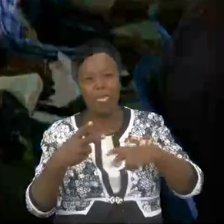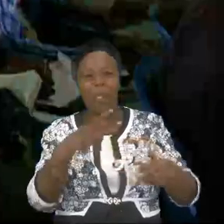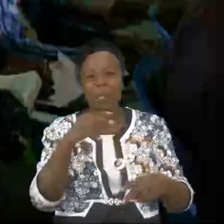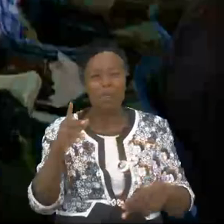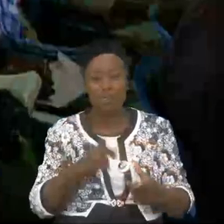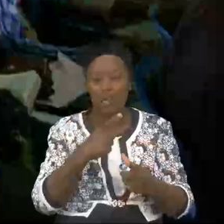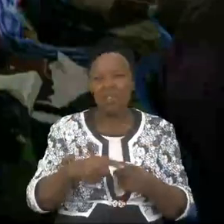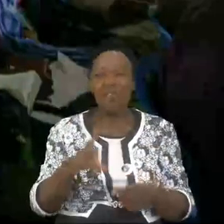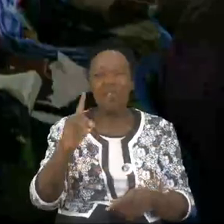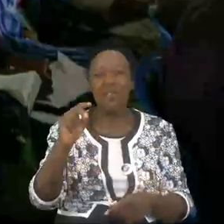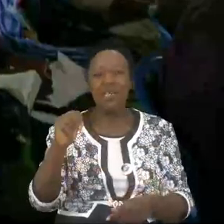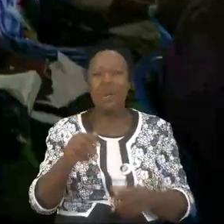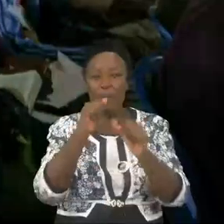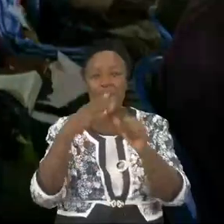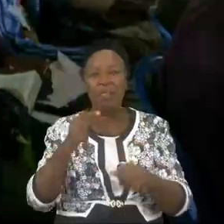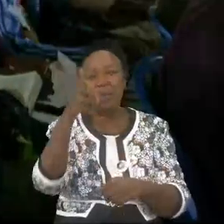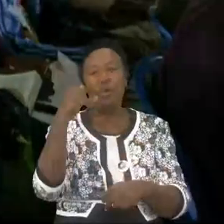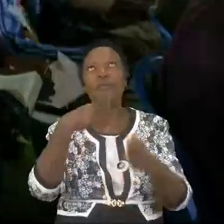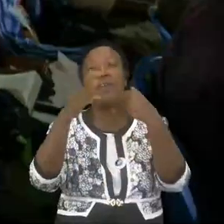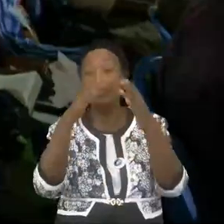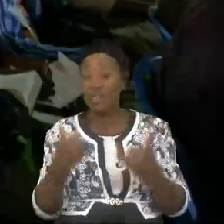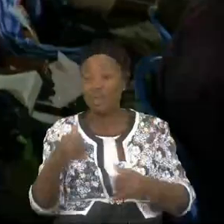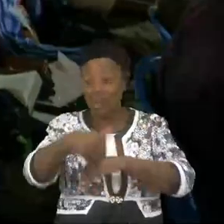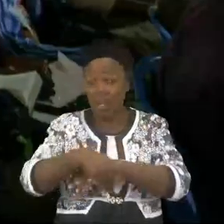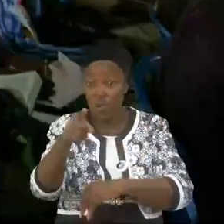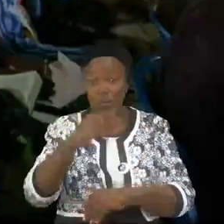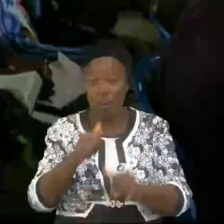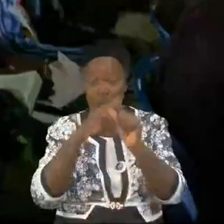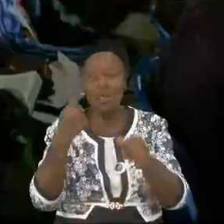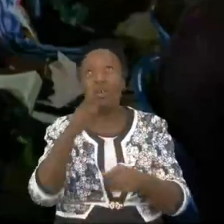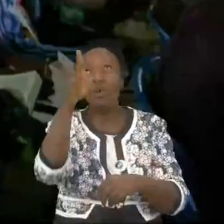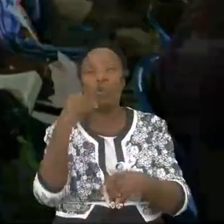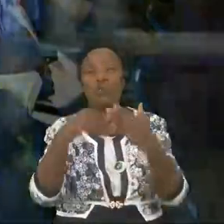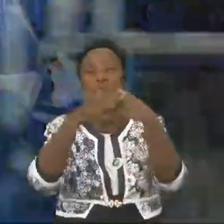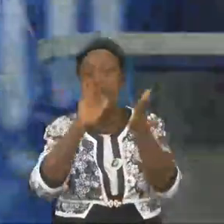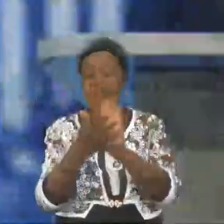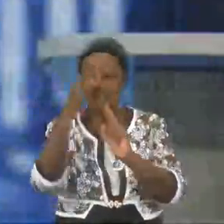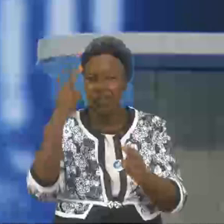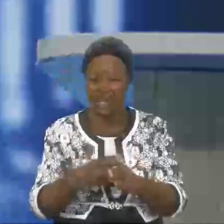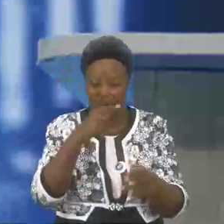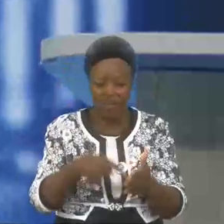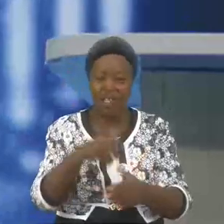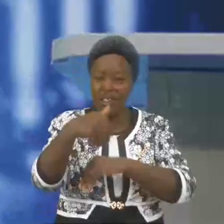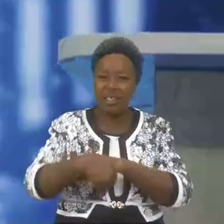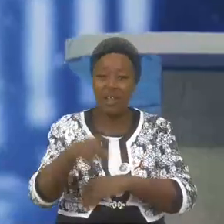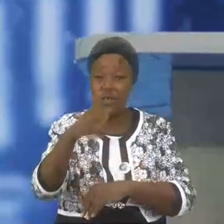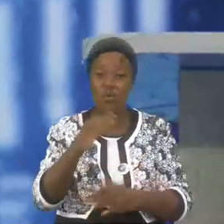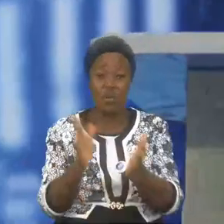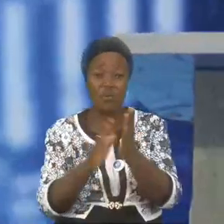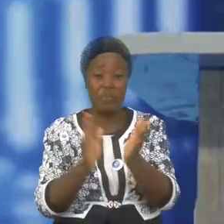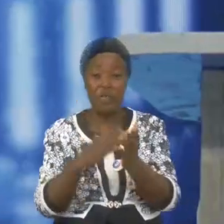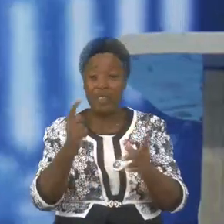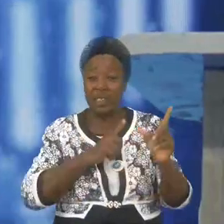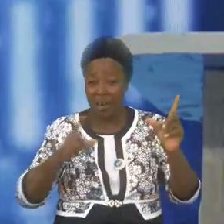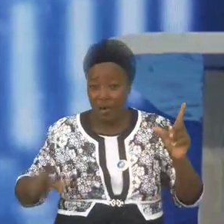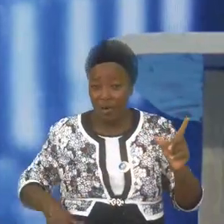cieux. Ce soir, tu vas bénir le Dieu des cieux. Ce soir, tu vas louer le